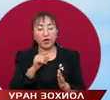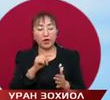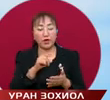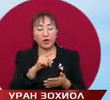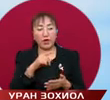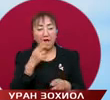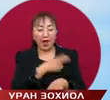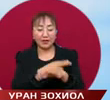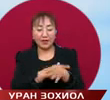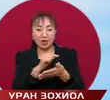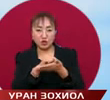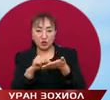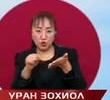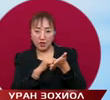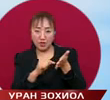зурж тэмдэглээрэй.